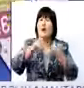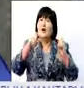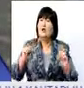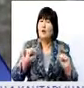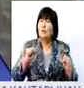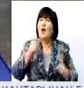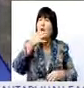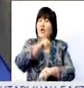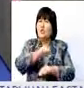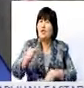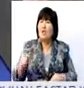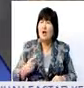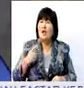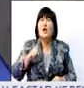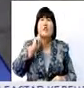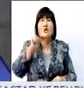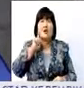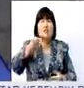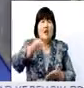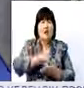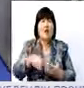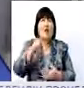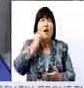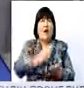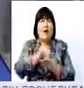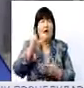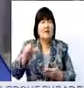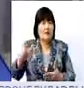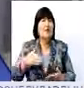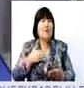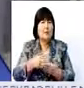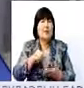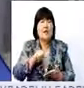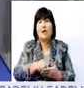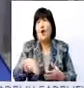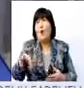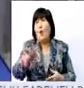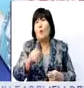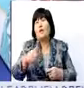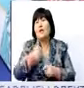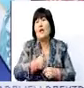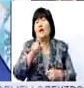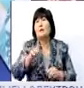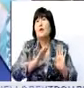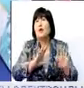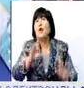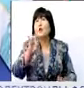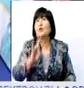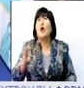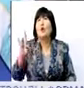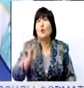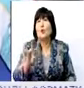спортшылар, шекарашылар, жастар ұйымының мүшелерімен қатар ардагерлер де белсене атсалысты. Облыс әкімінің орынбасары Руслан Рүстемов